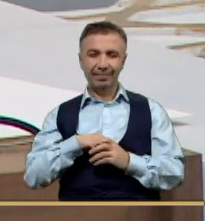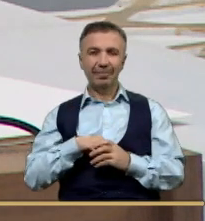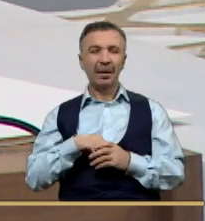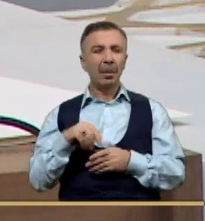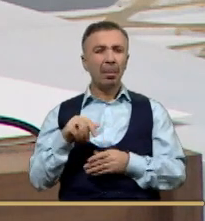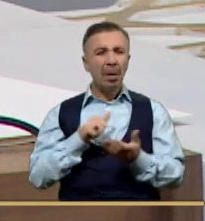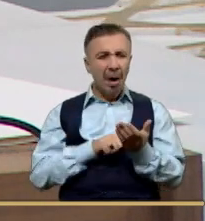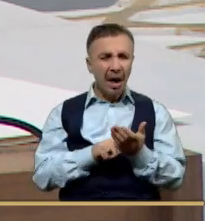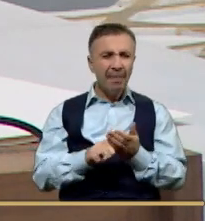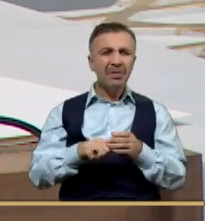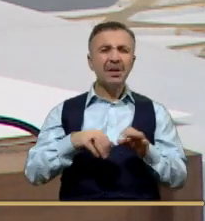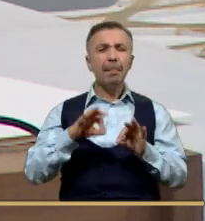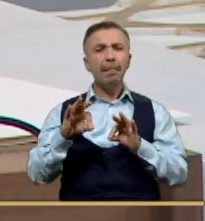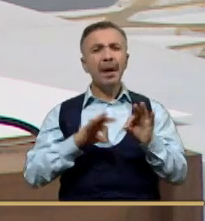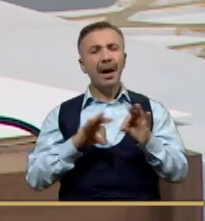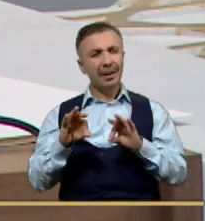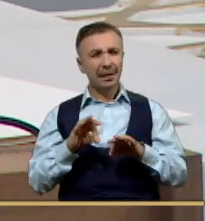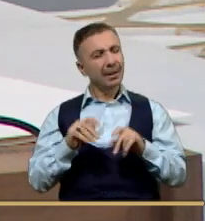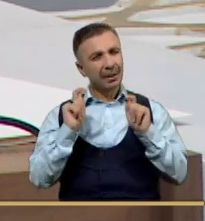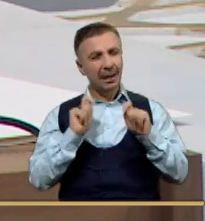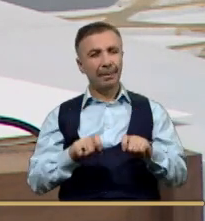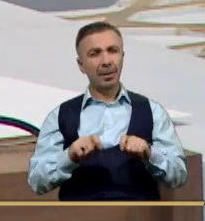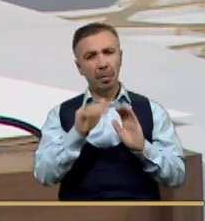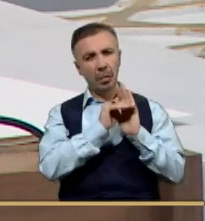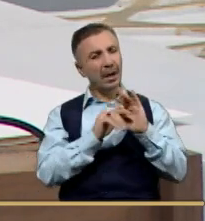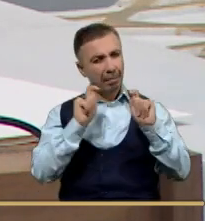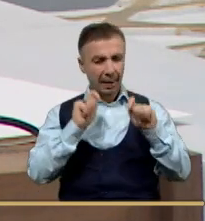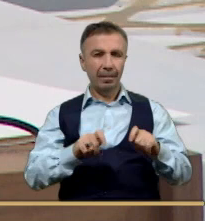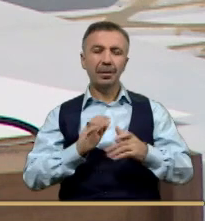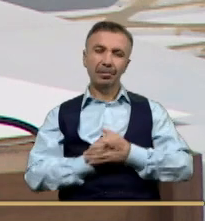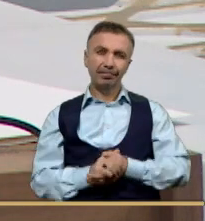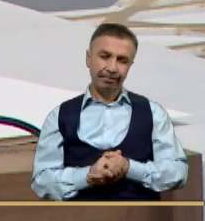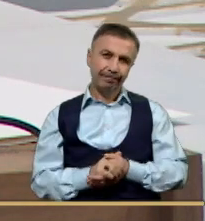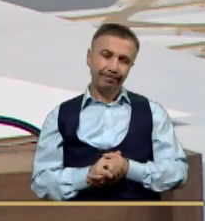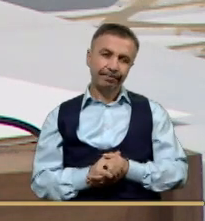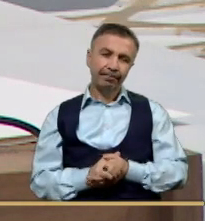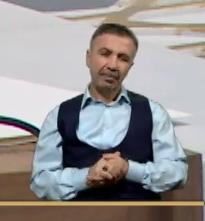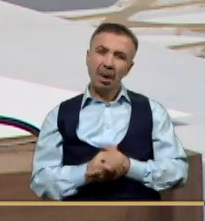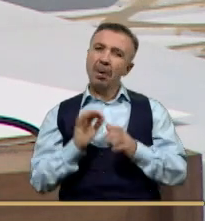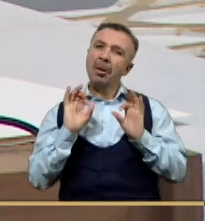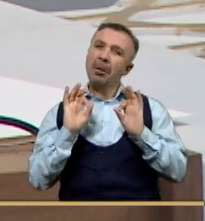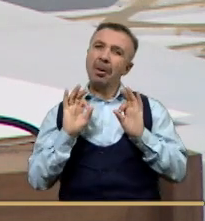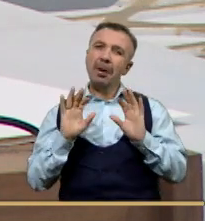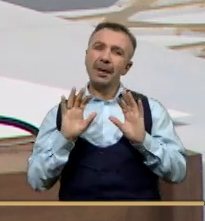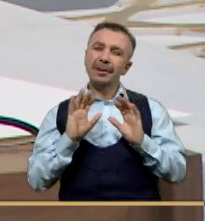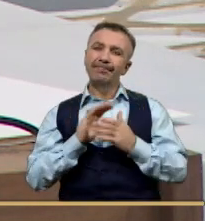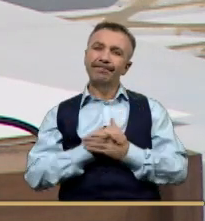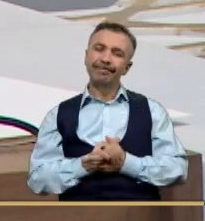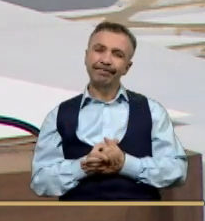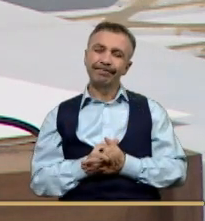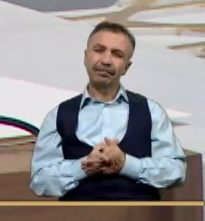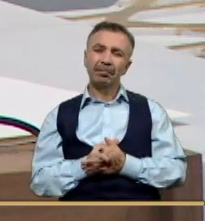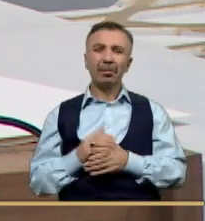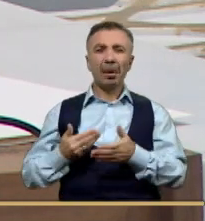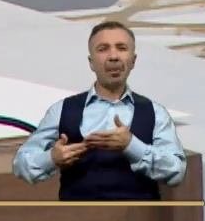Bunların hepsi planlı ve programlı. Halbuki Demin